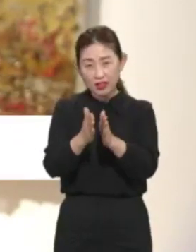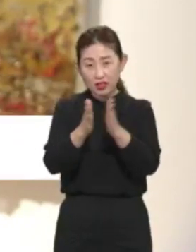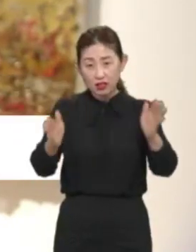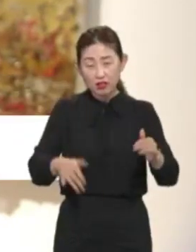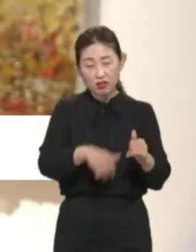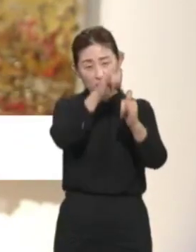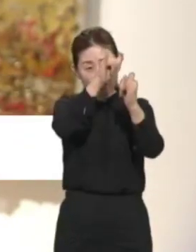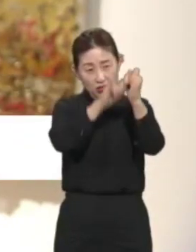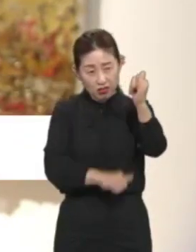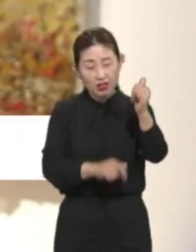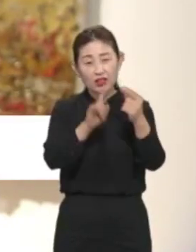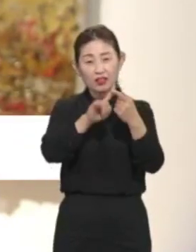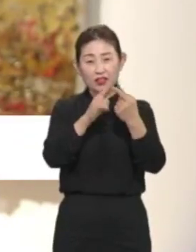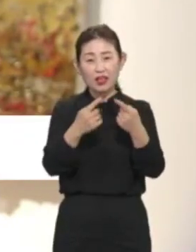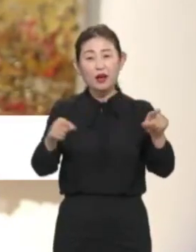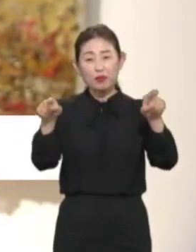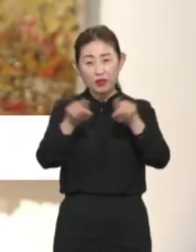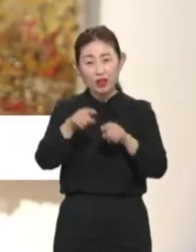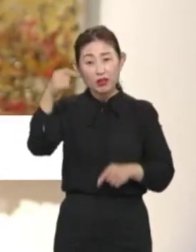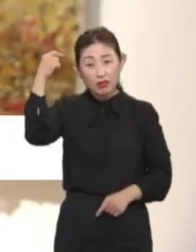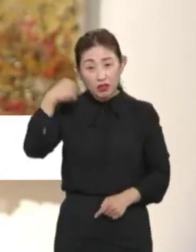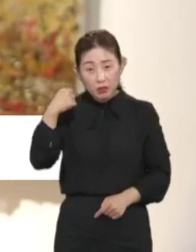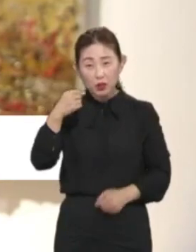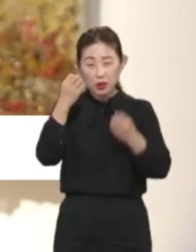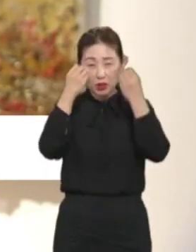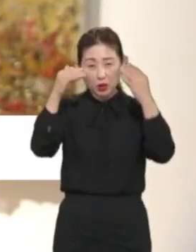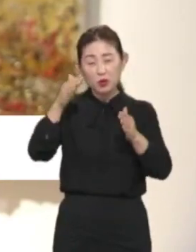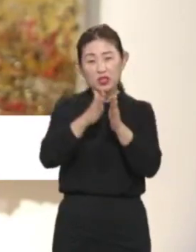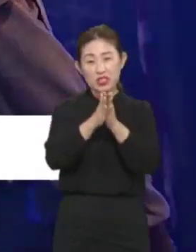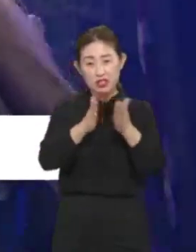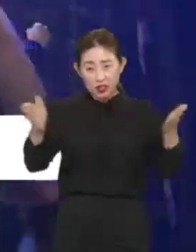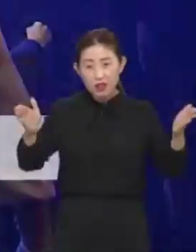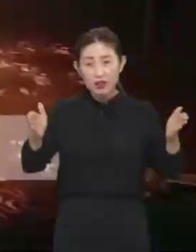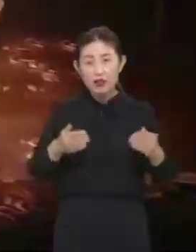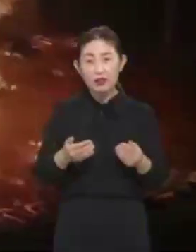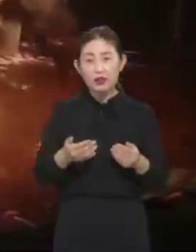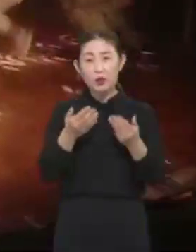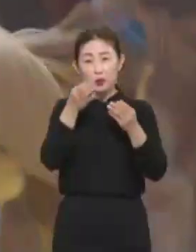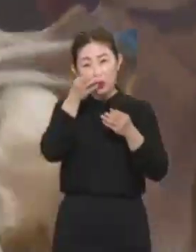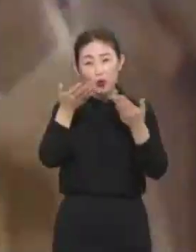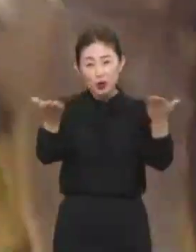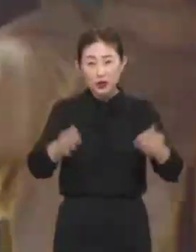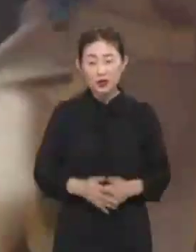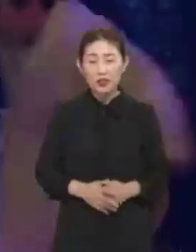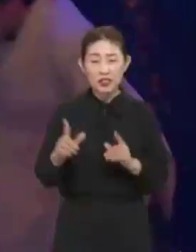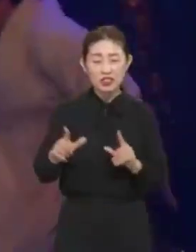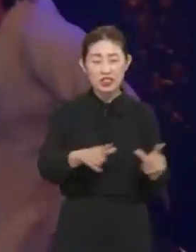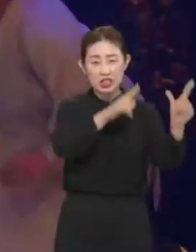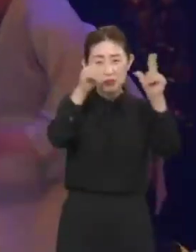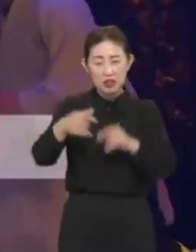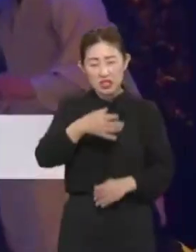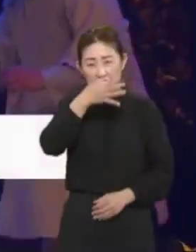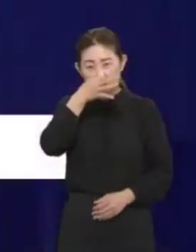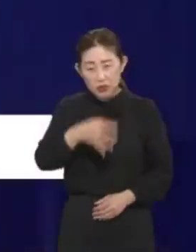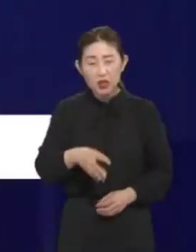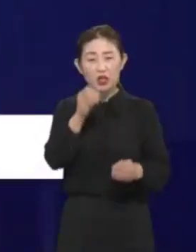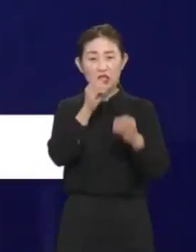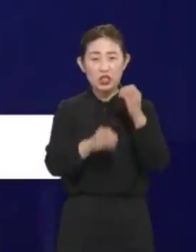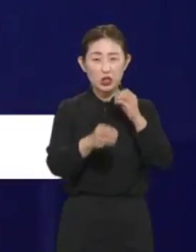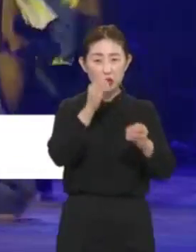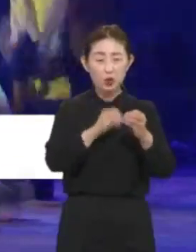역사를 함께하면서 또 새로운 시작을 알리는 삶의 고단함을 시조로 털어버린 조선